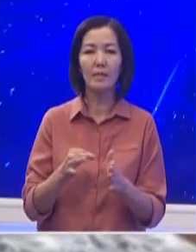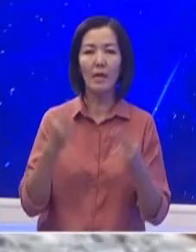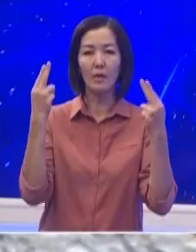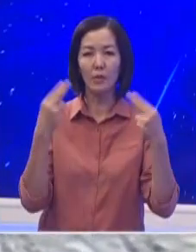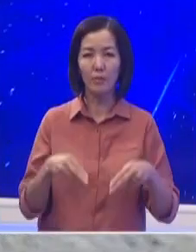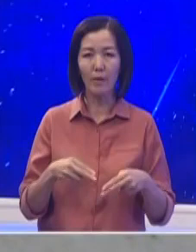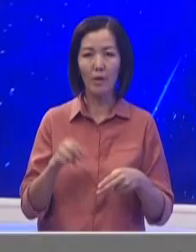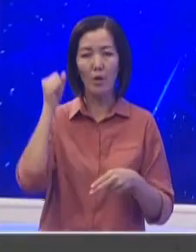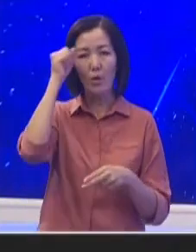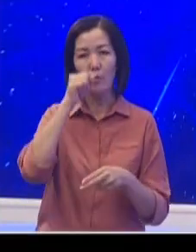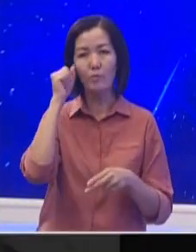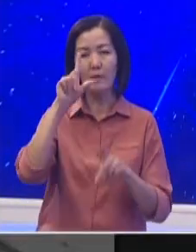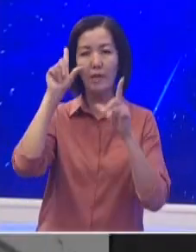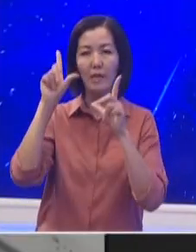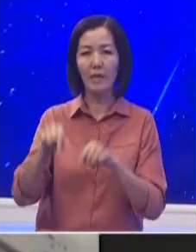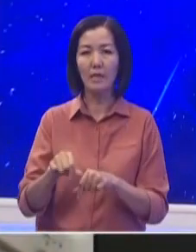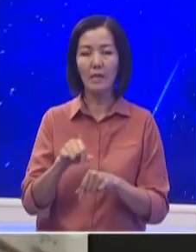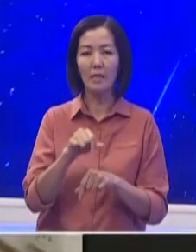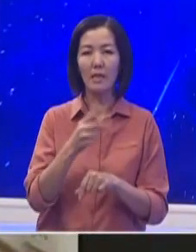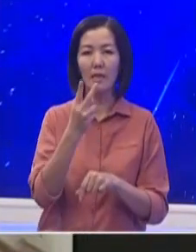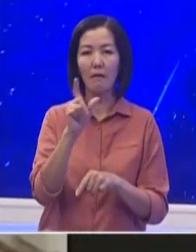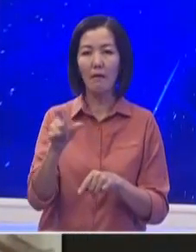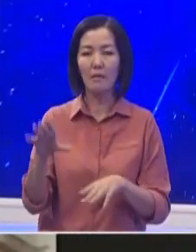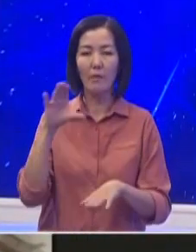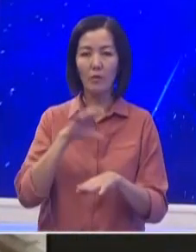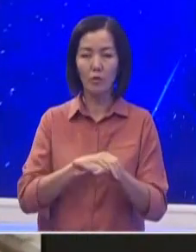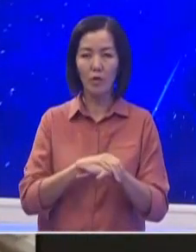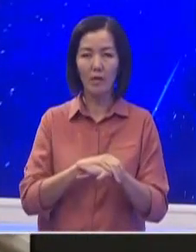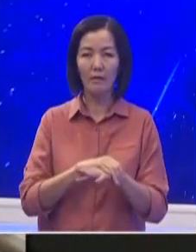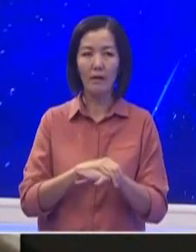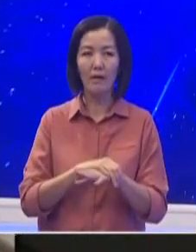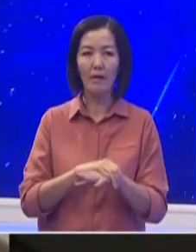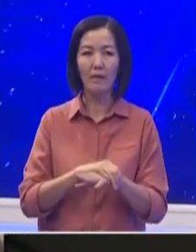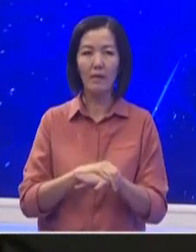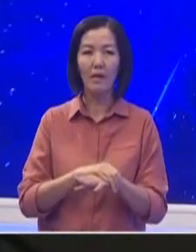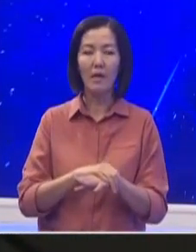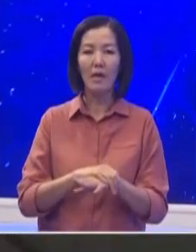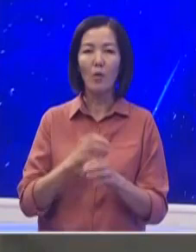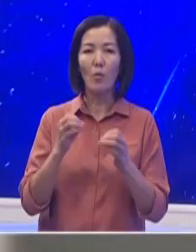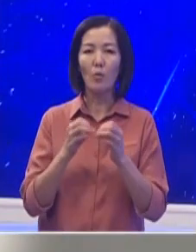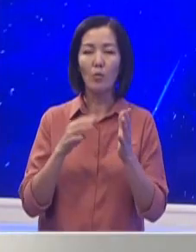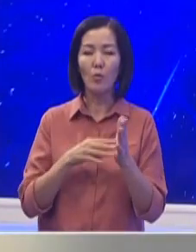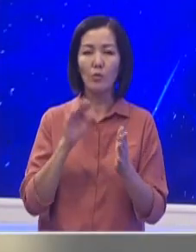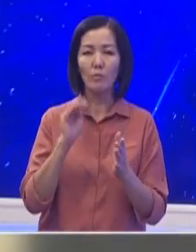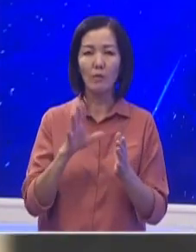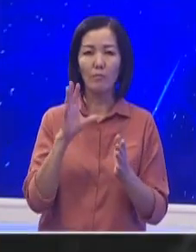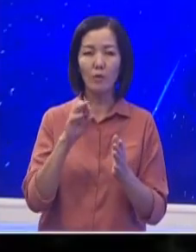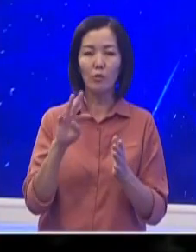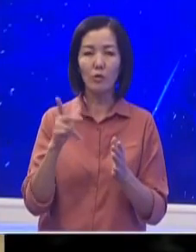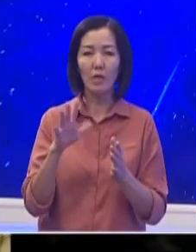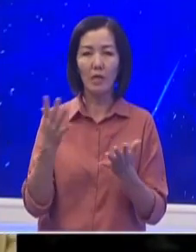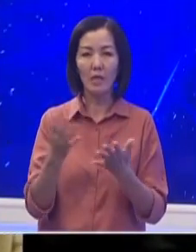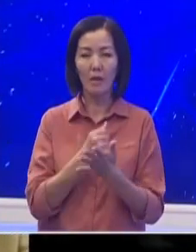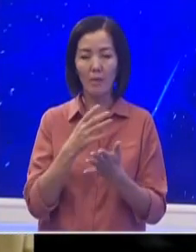бекетінде Өзбекстанға бағыт алған Тәжікстан азамат ұсталды. Одан кедендік декларацияда көрсетілмеген 19500 доллар табылды. Бұған